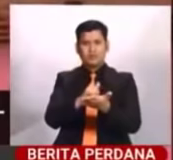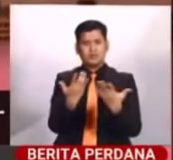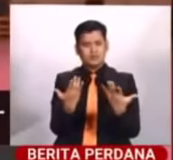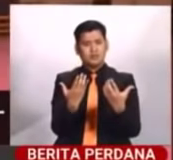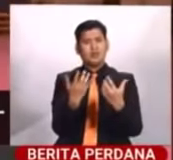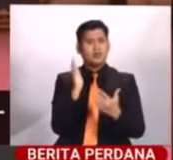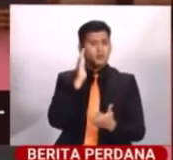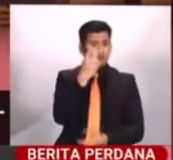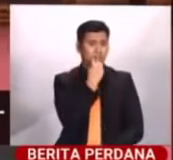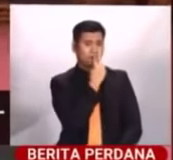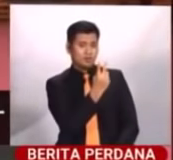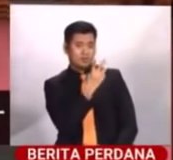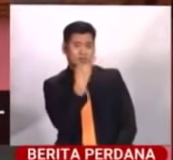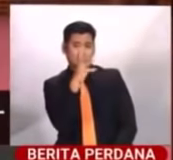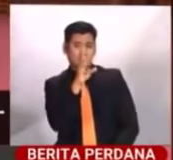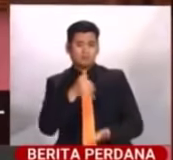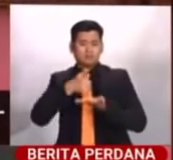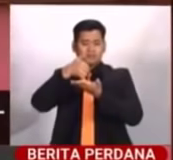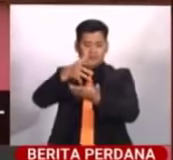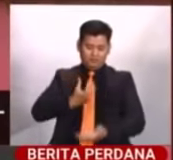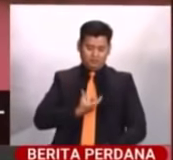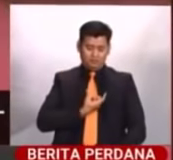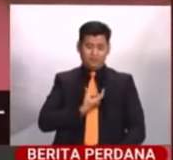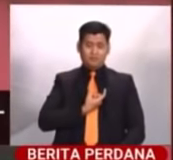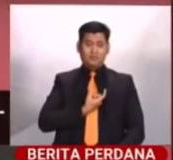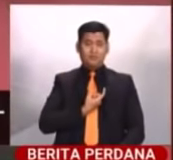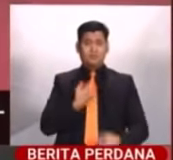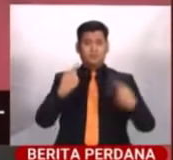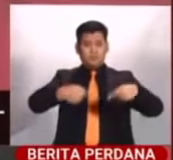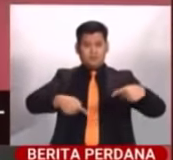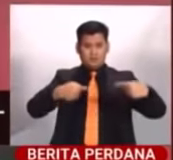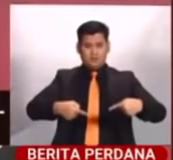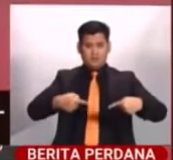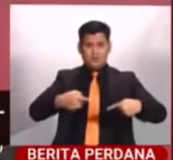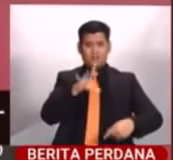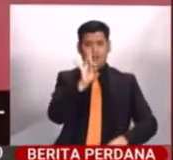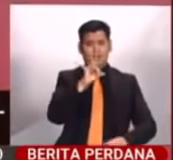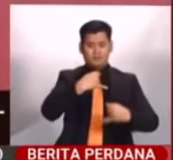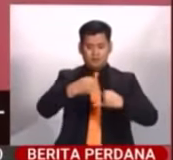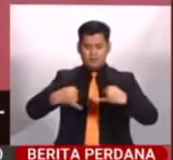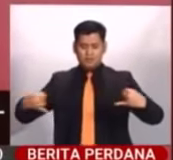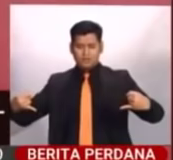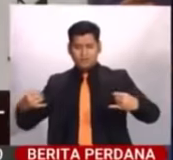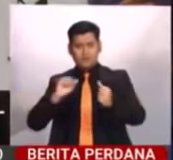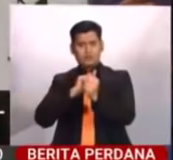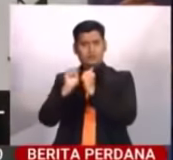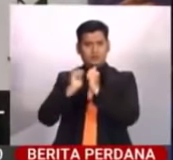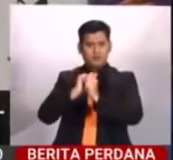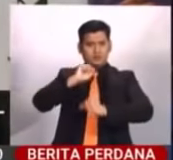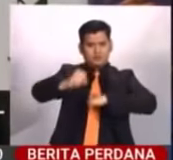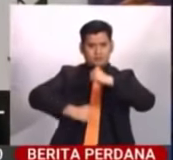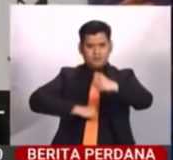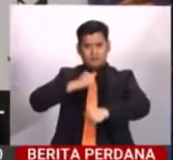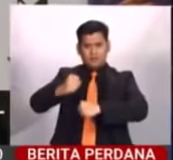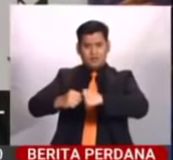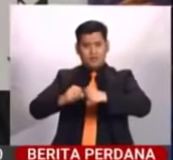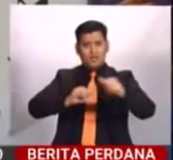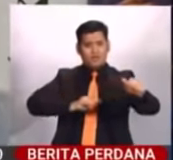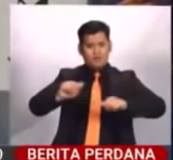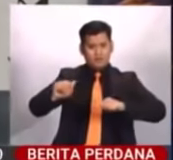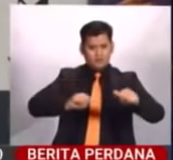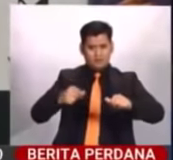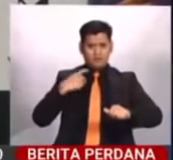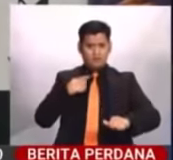menyaksikan sebanyak 16 pingat emas dipertandingkan melibatkan 8 jenis sukan berbasikal. Antara acara yang